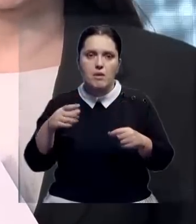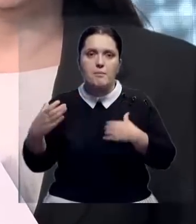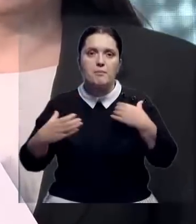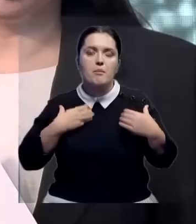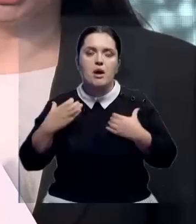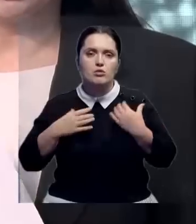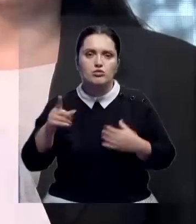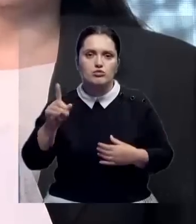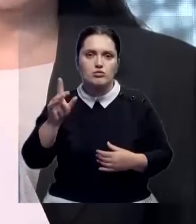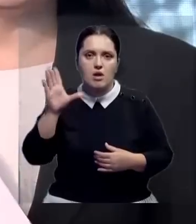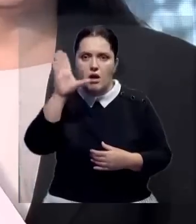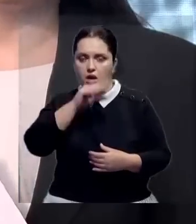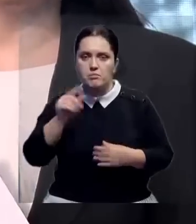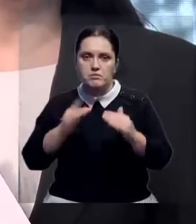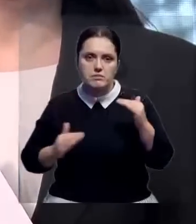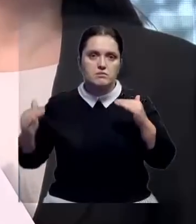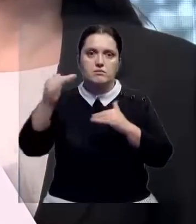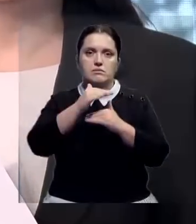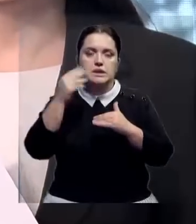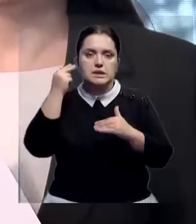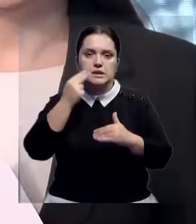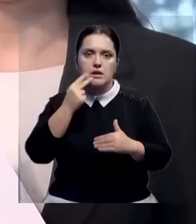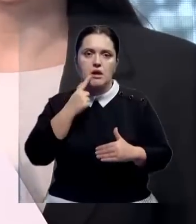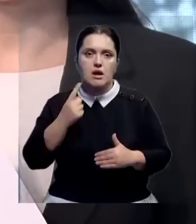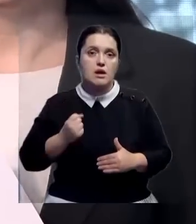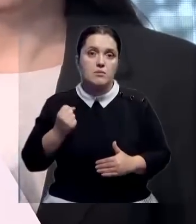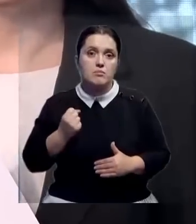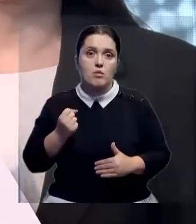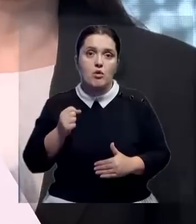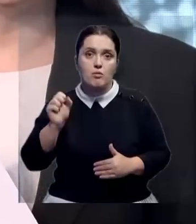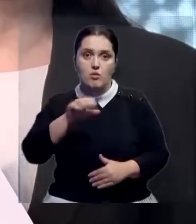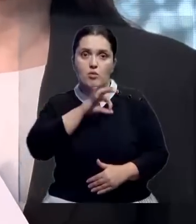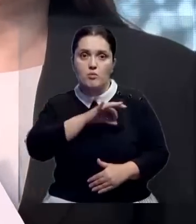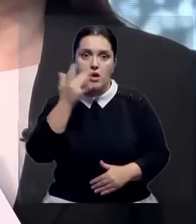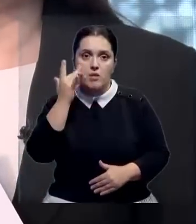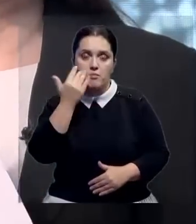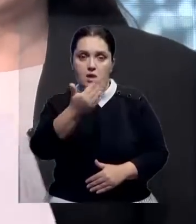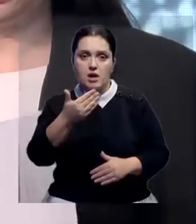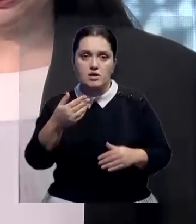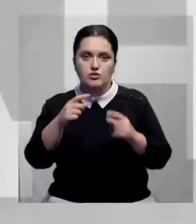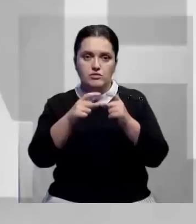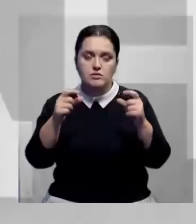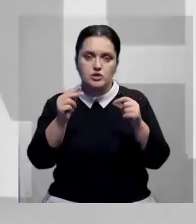по военной мощи. А во-вторых, для этого могут быть использованы американские технологии, включая чипы.